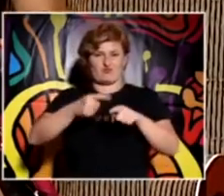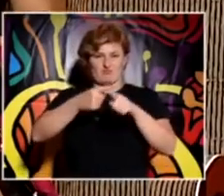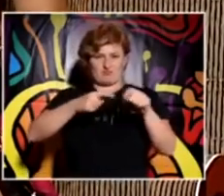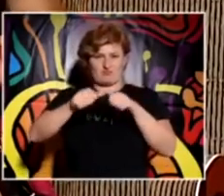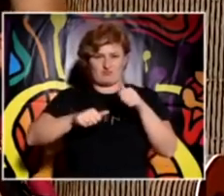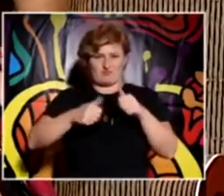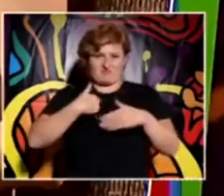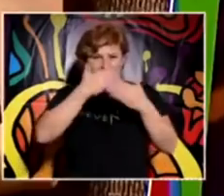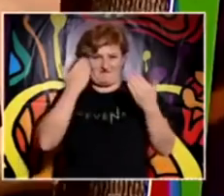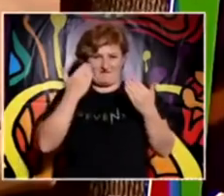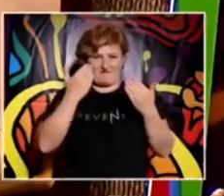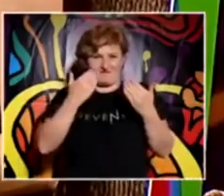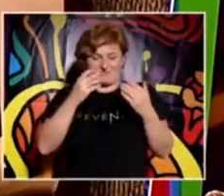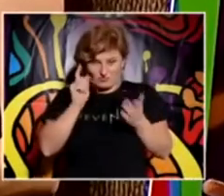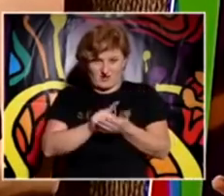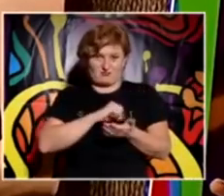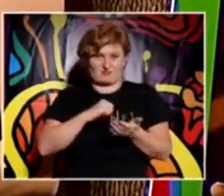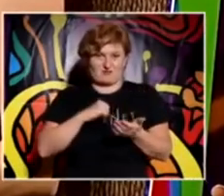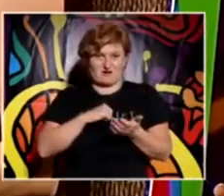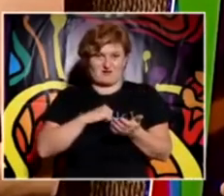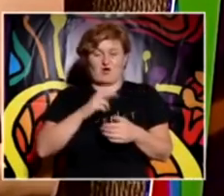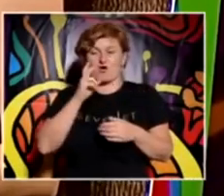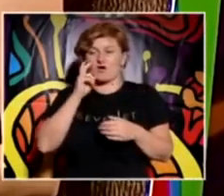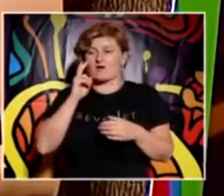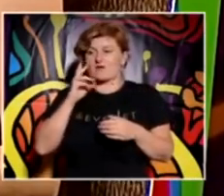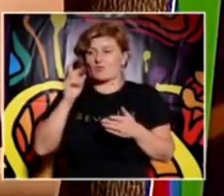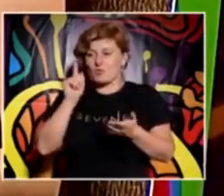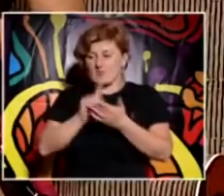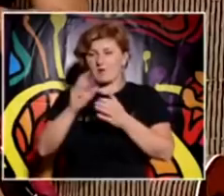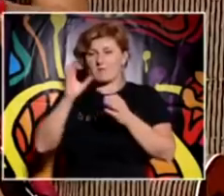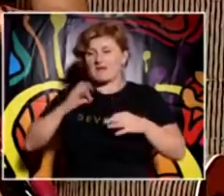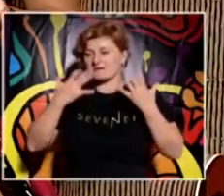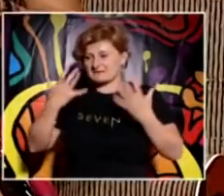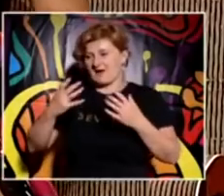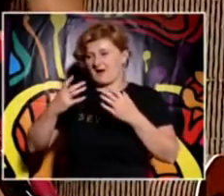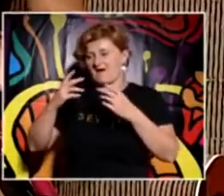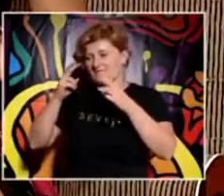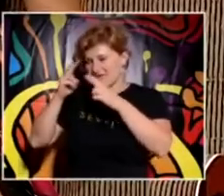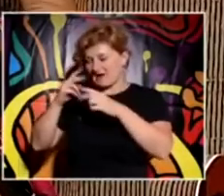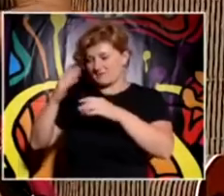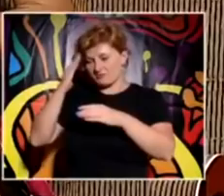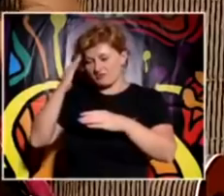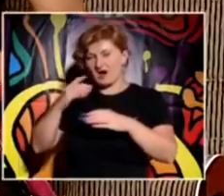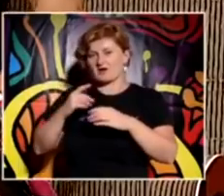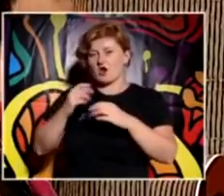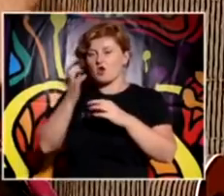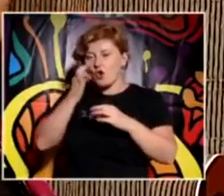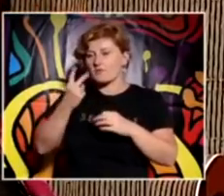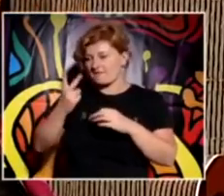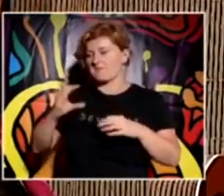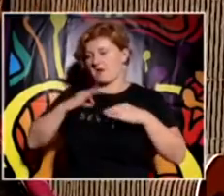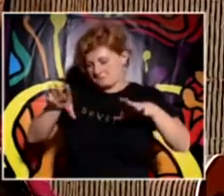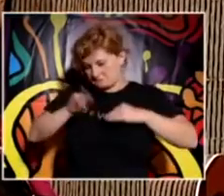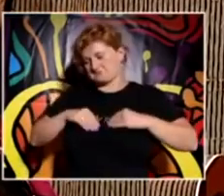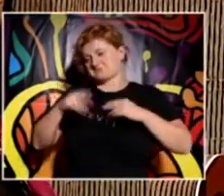ktoś będzie szukać na tak krótki czas i że jeszcze będzie chciał się zaopiekować dwoma futrzakami, a to jednak jest obowiązek. Także